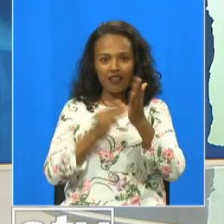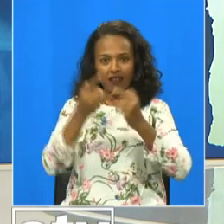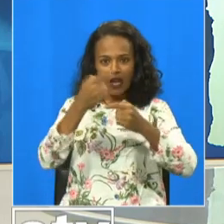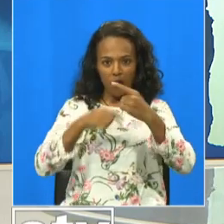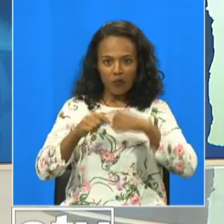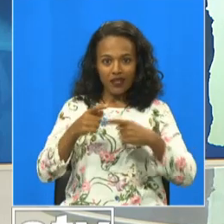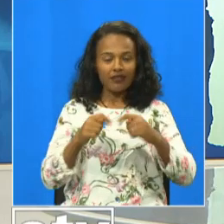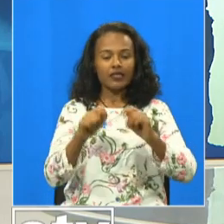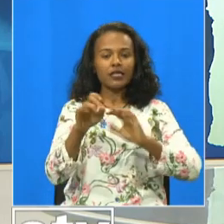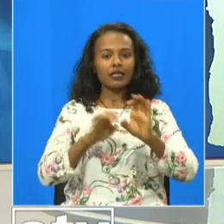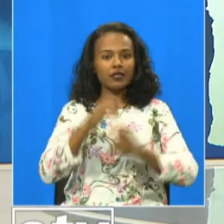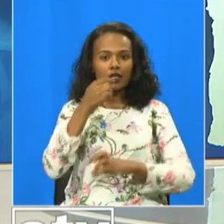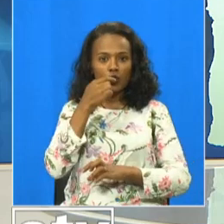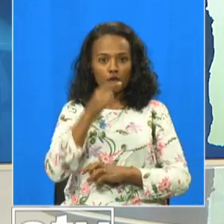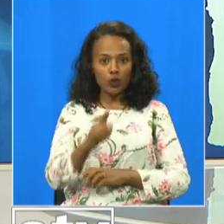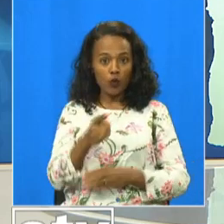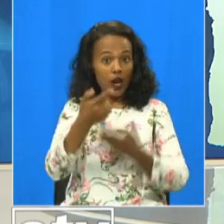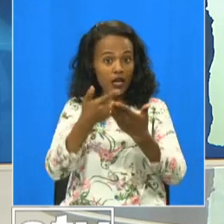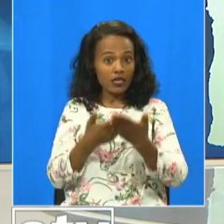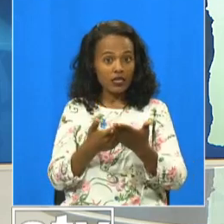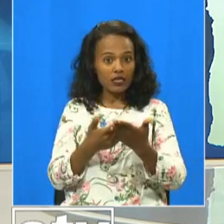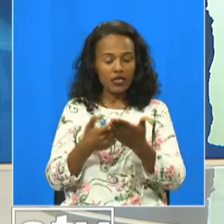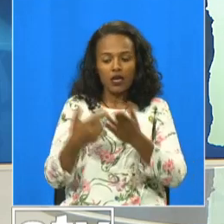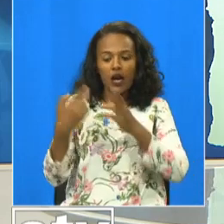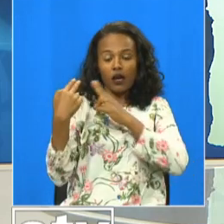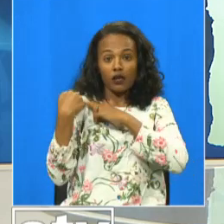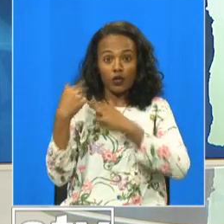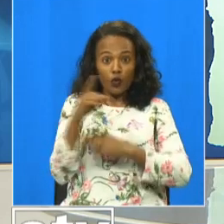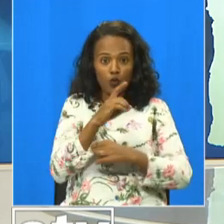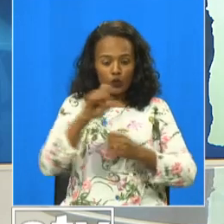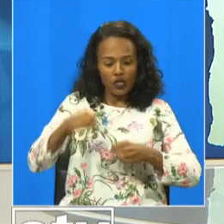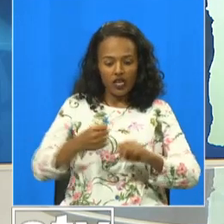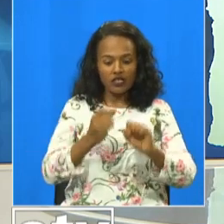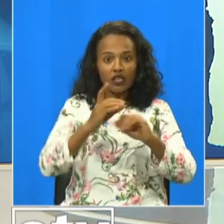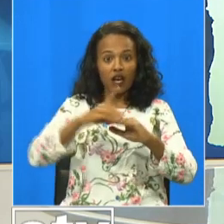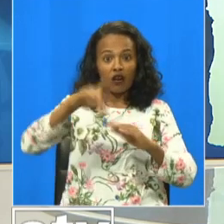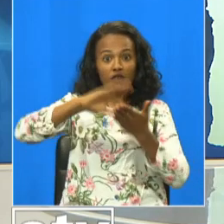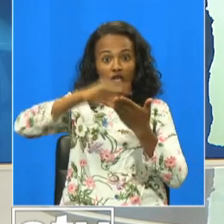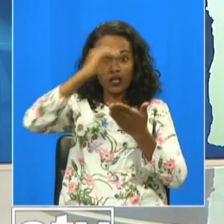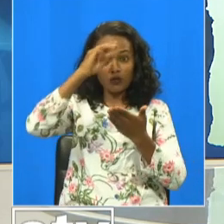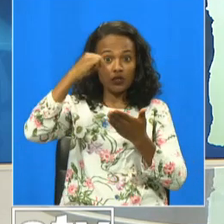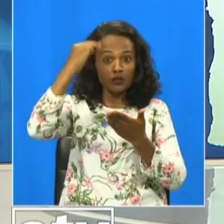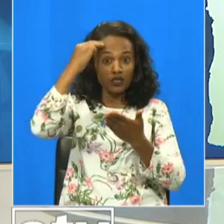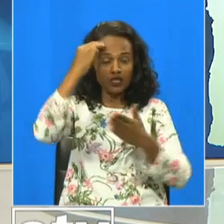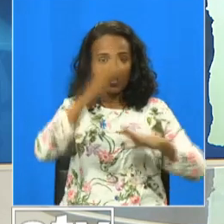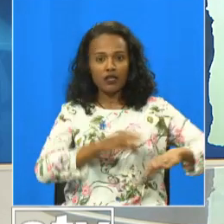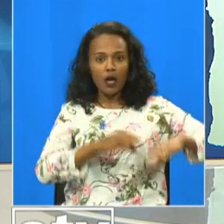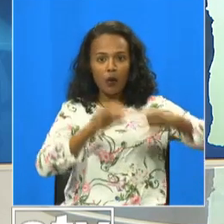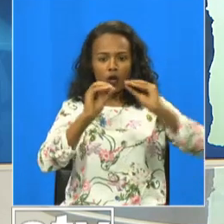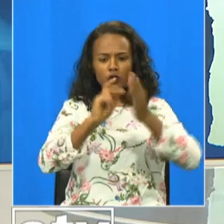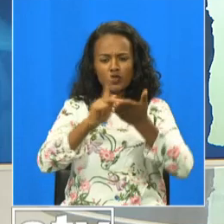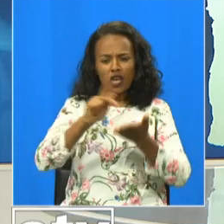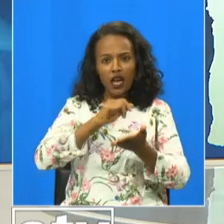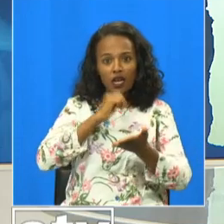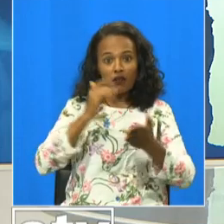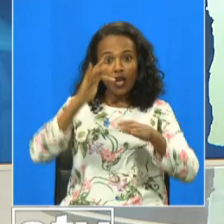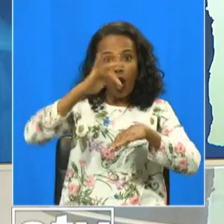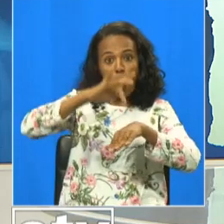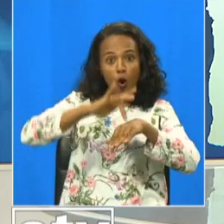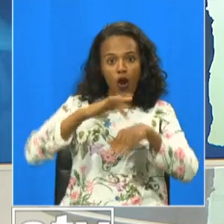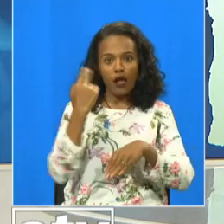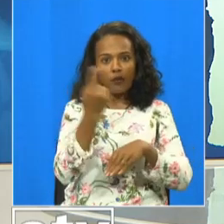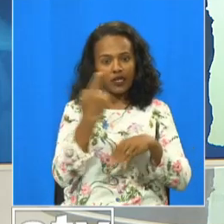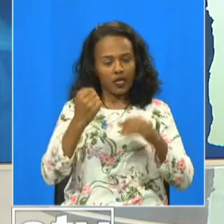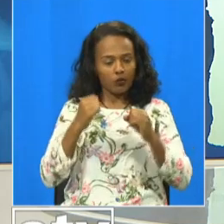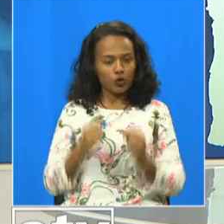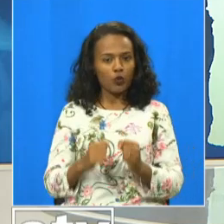ጥረት እየተደረገ ነው ተብሏል። የዚህ ባለድርሻ የሆነው የሳይንስና ከፍተኛ ትምህርት ሚኒስቴር ተማሪዎች ካለክፍያ ኦንላይን መጠቀም